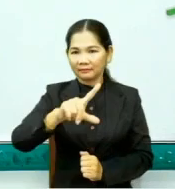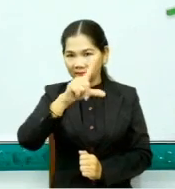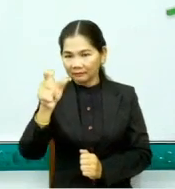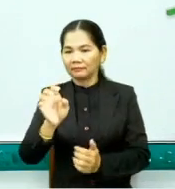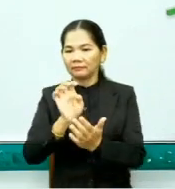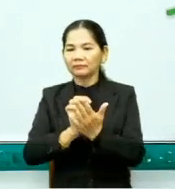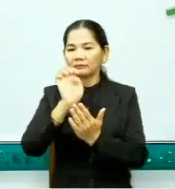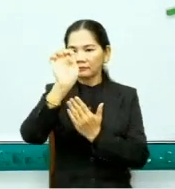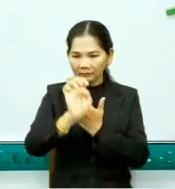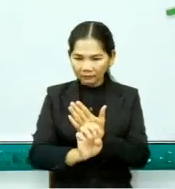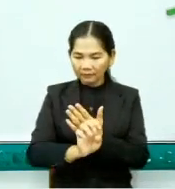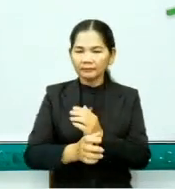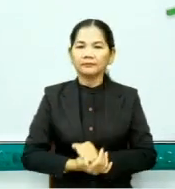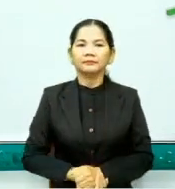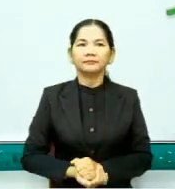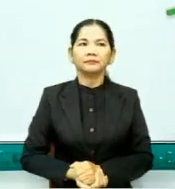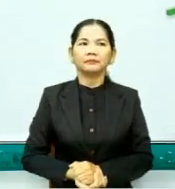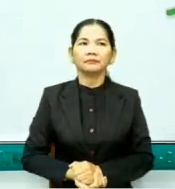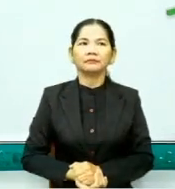Khai thân nô.